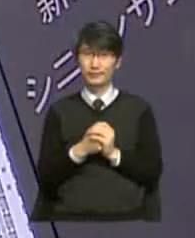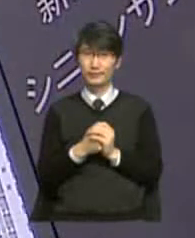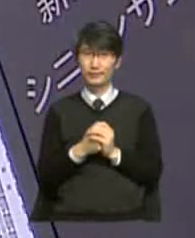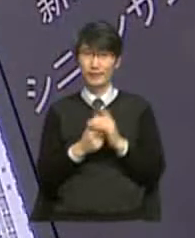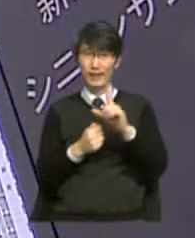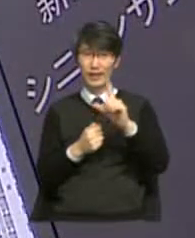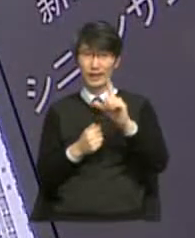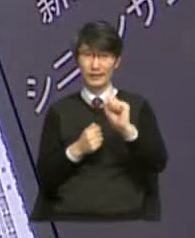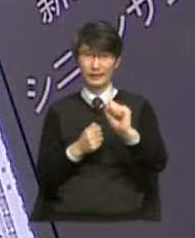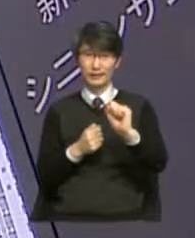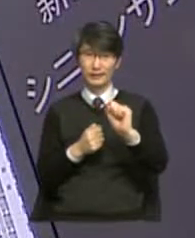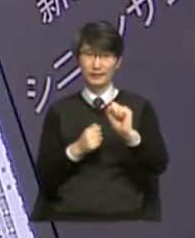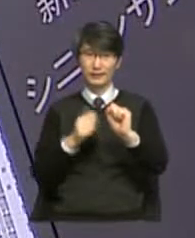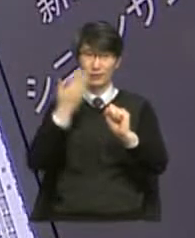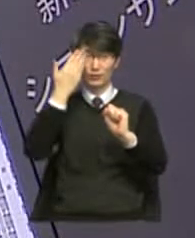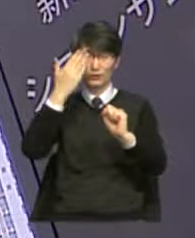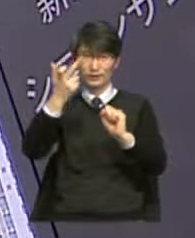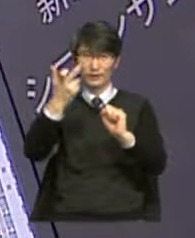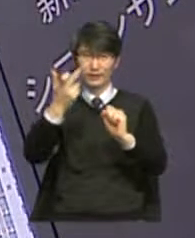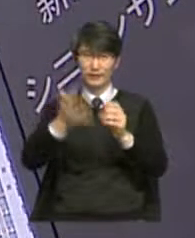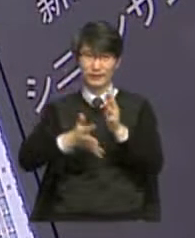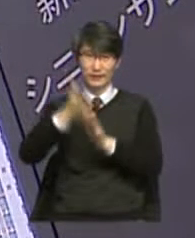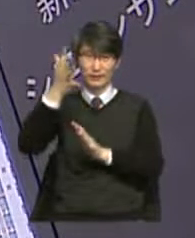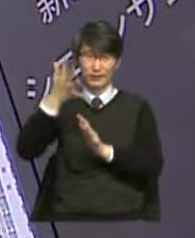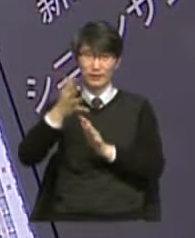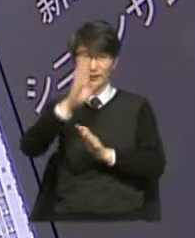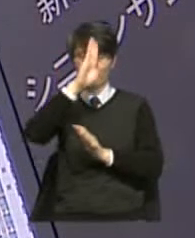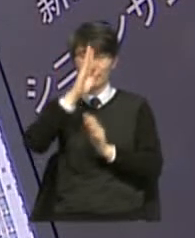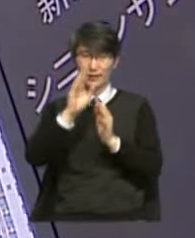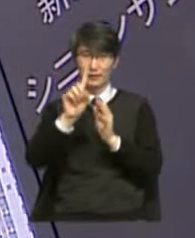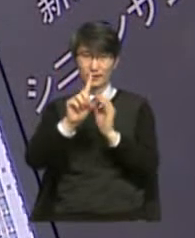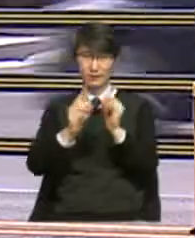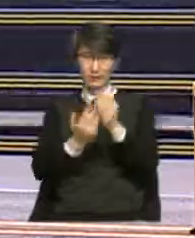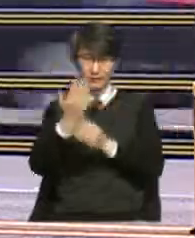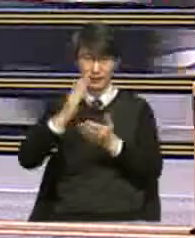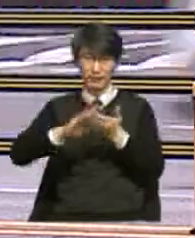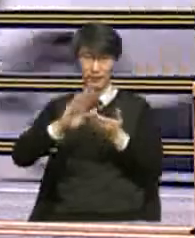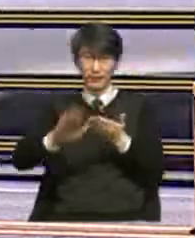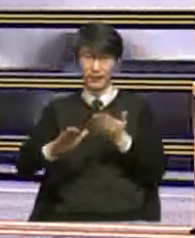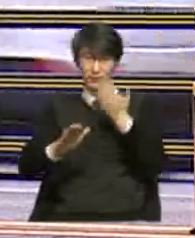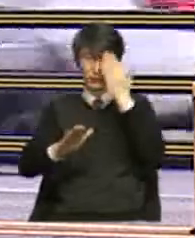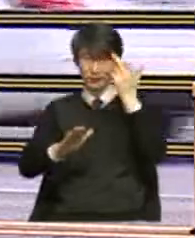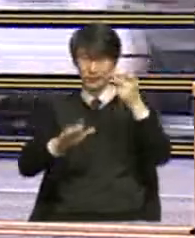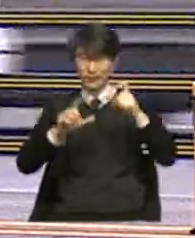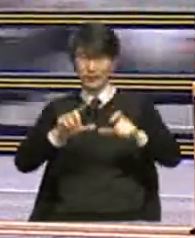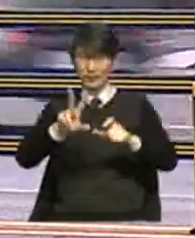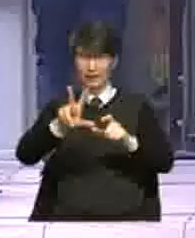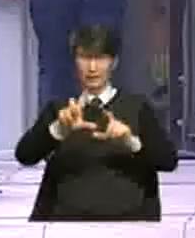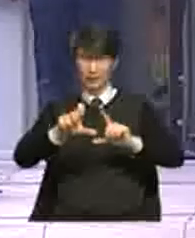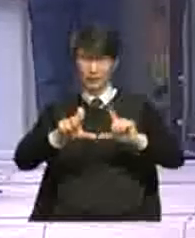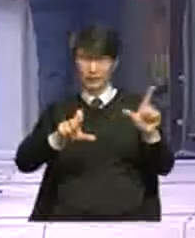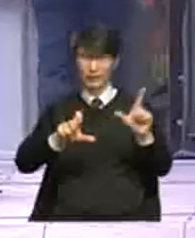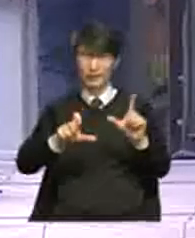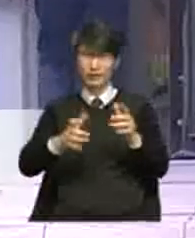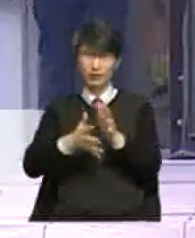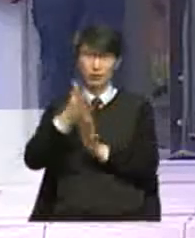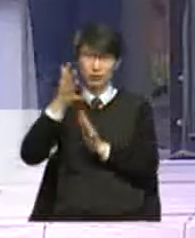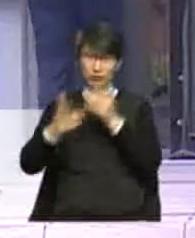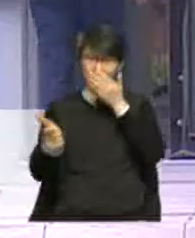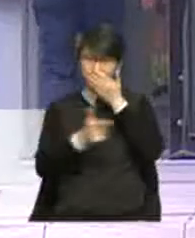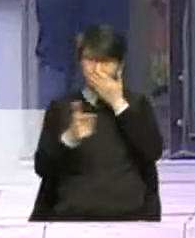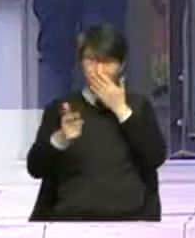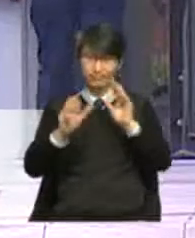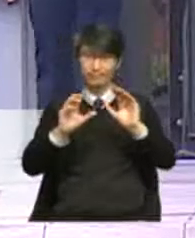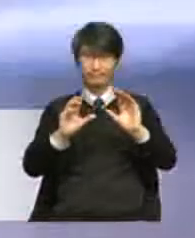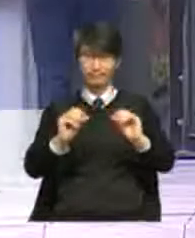LS 용산타워에서 코로나19 확진자 한 명이 나왔습니다. 용산구에선 지난 25일 해당 건물의